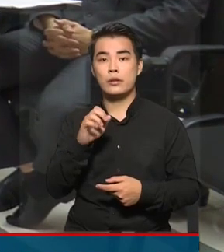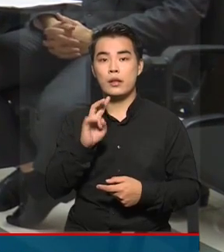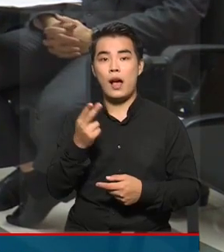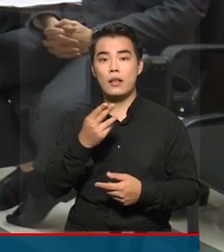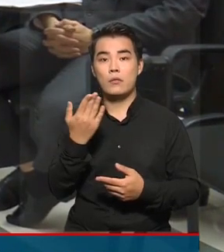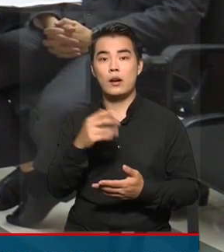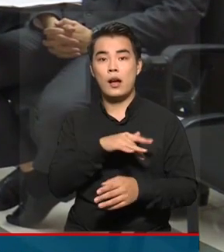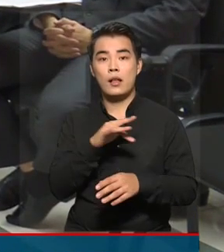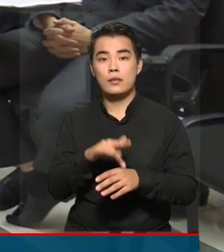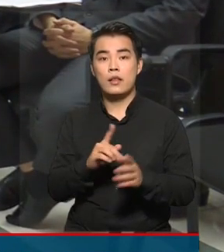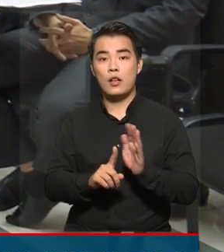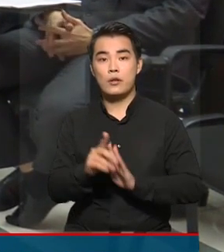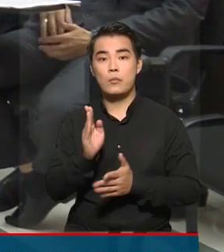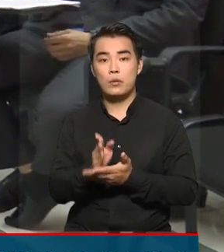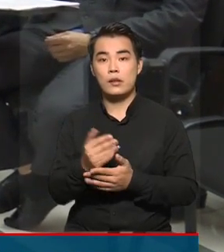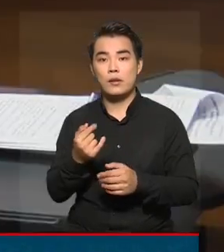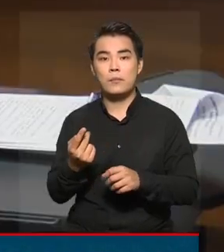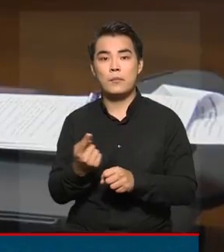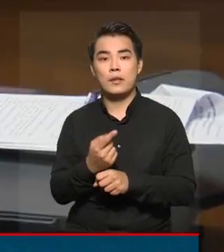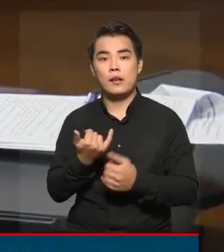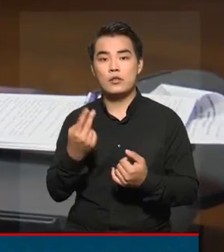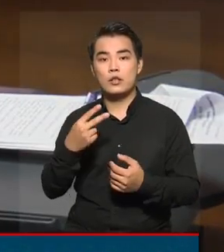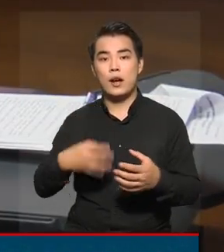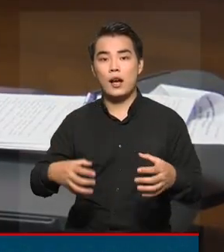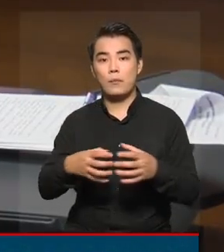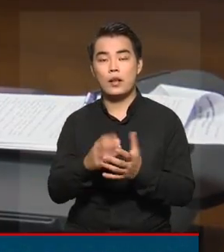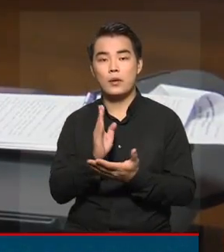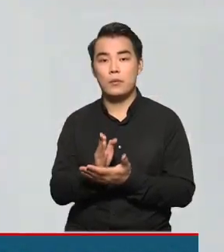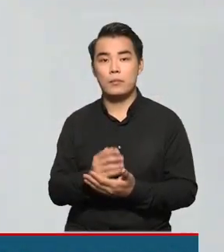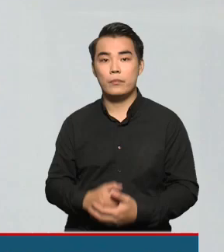қаласынан бастау алады. Елордада мұндай 20 компания бар.